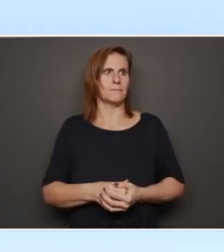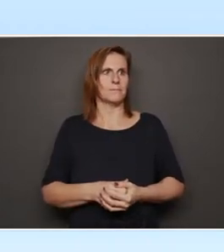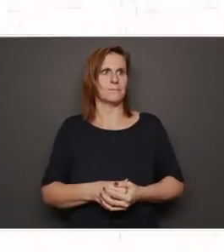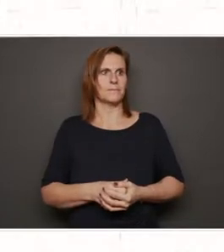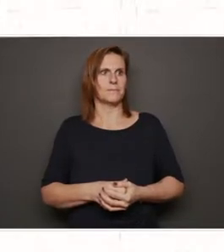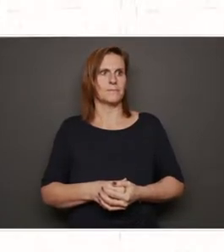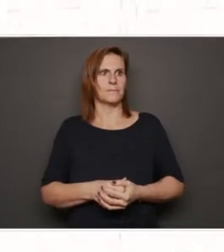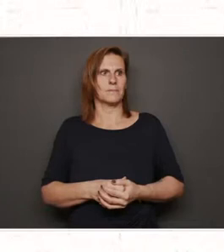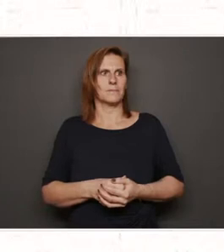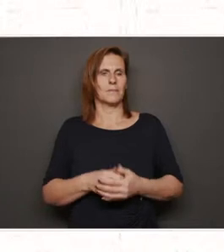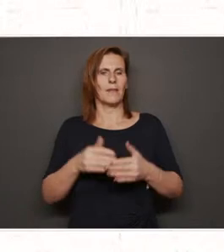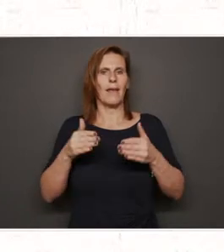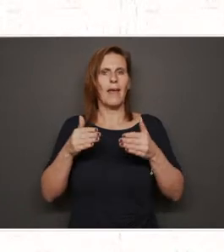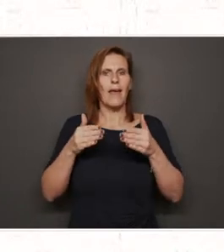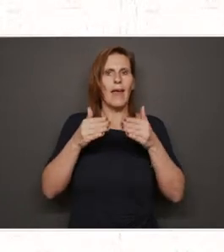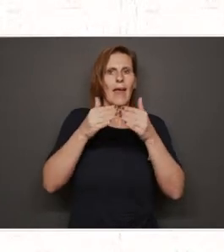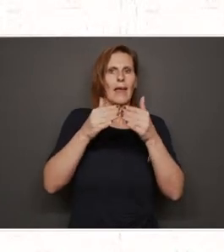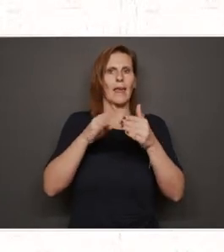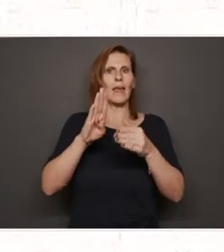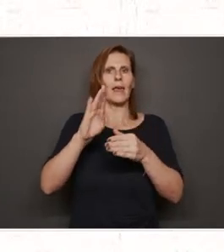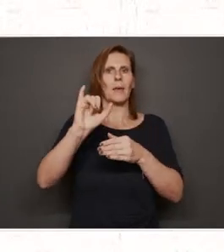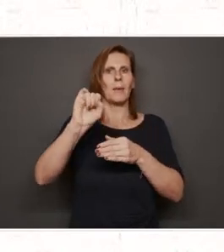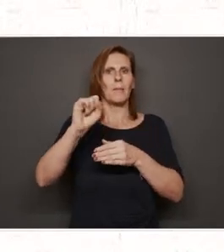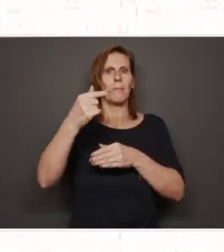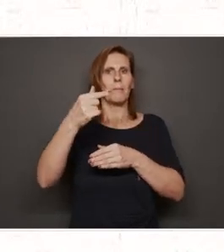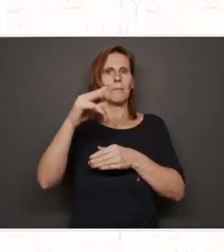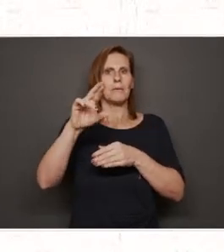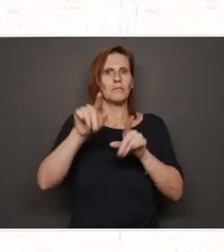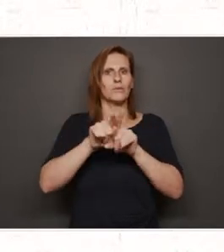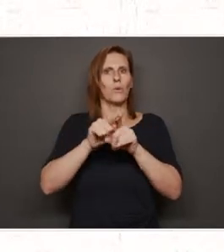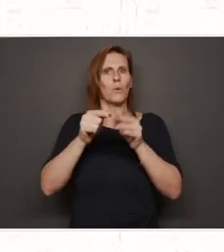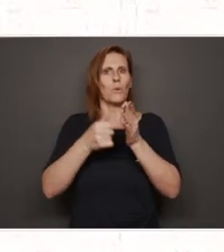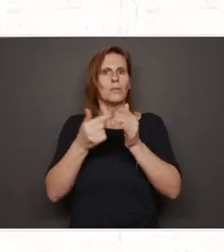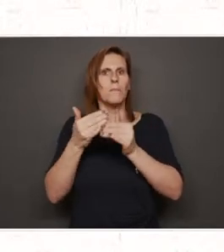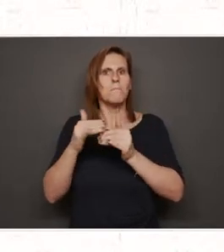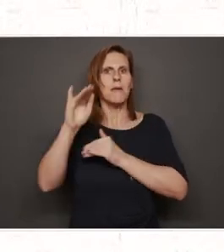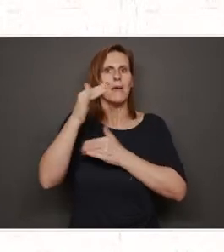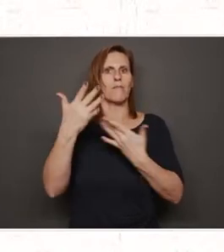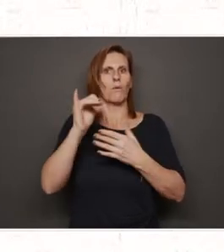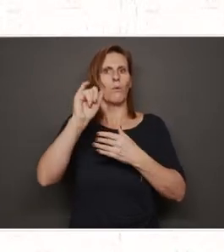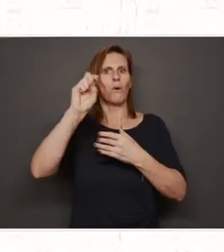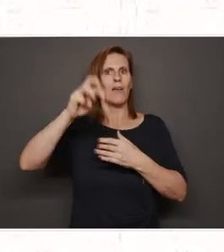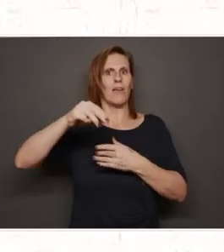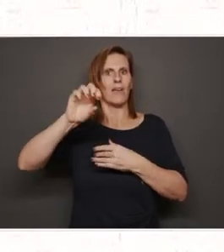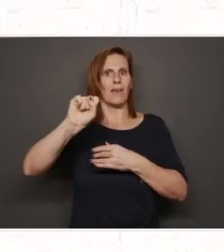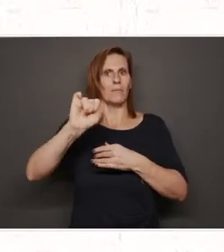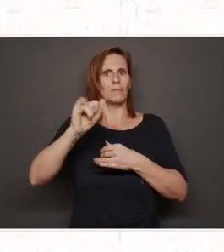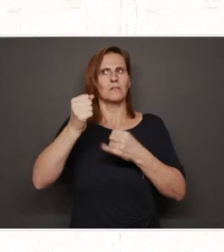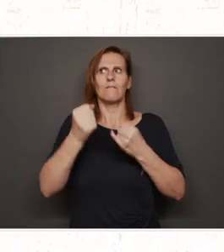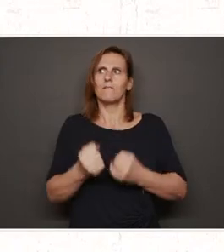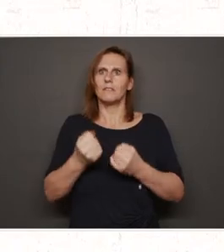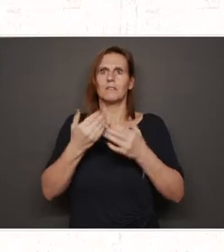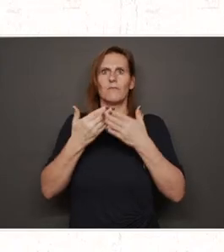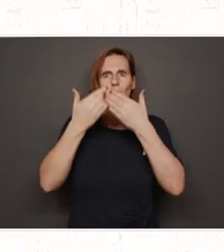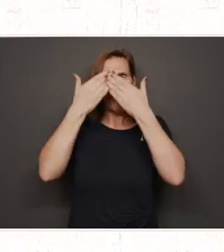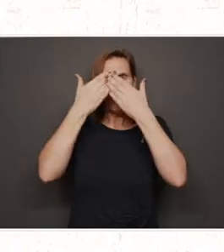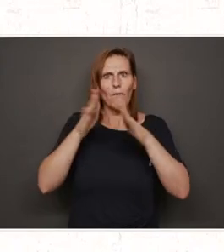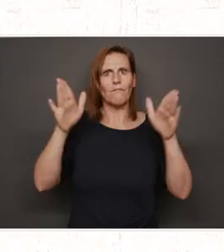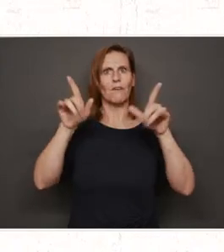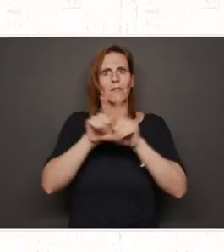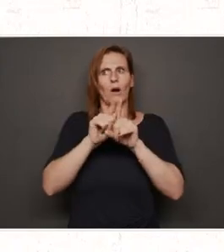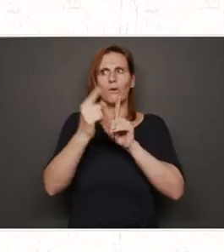Das Eck Bistro and More. Das ganze Team im Bistro in Imst ist sehr offen und begegnet den Mitarbeitenden